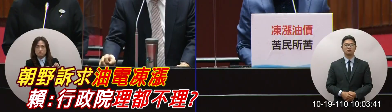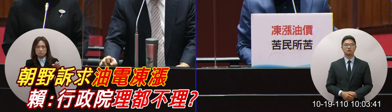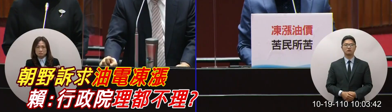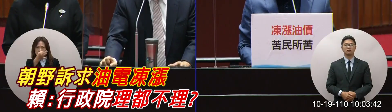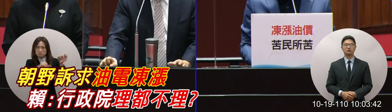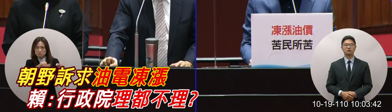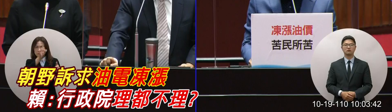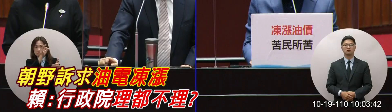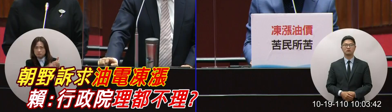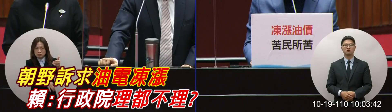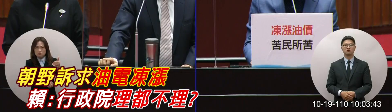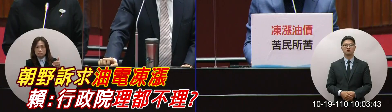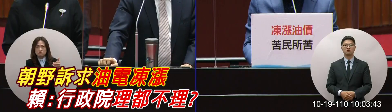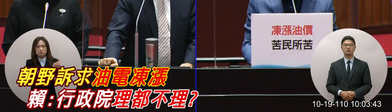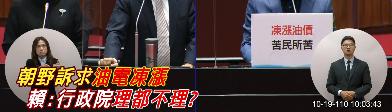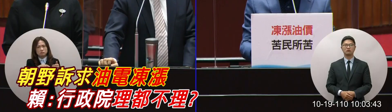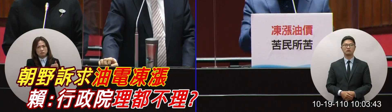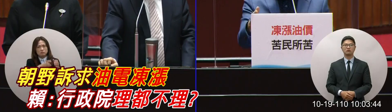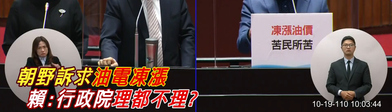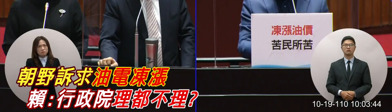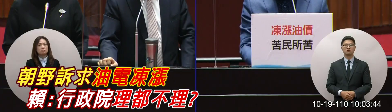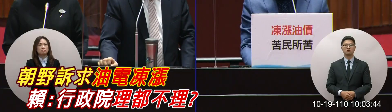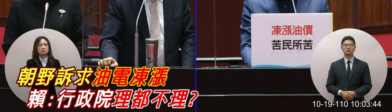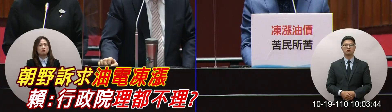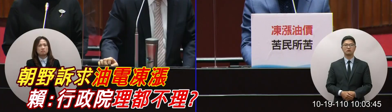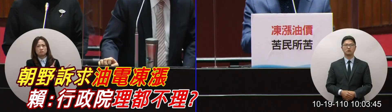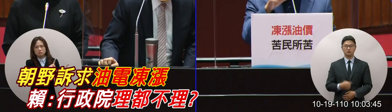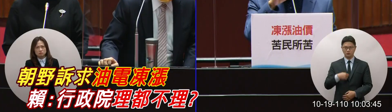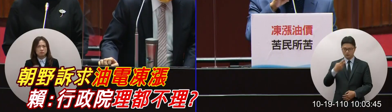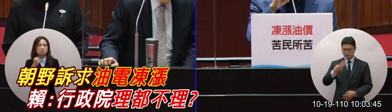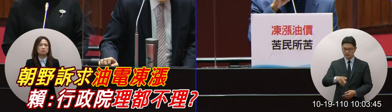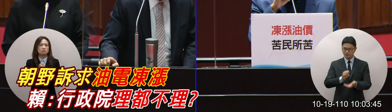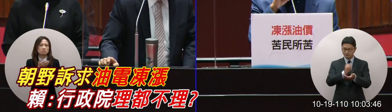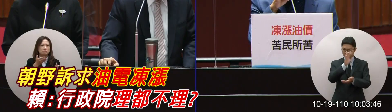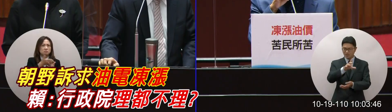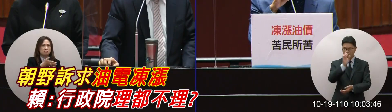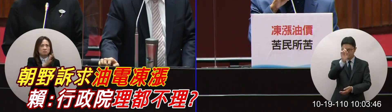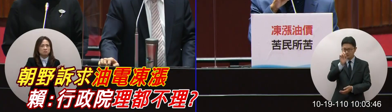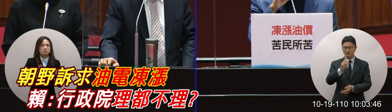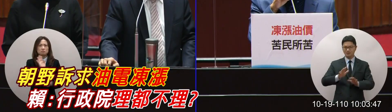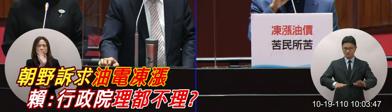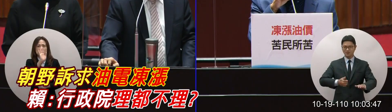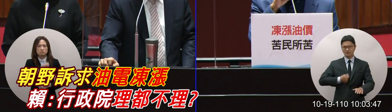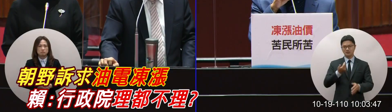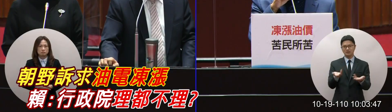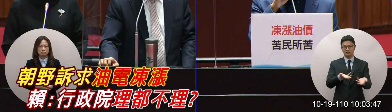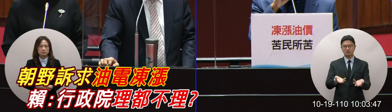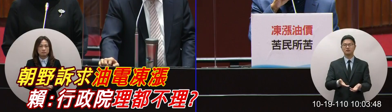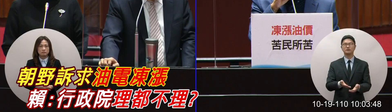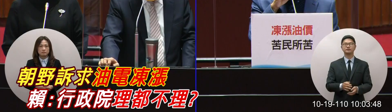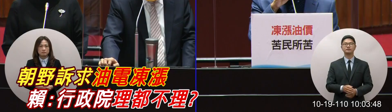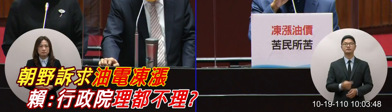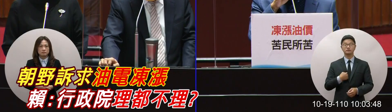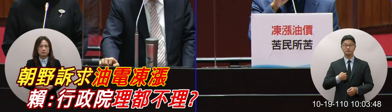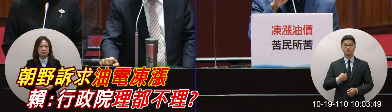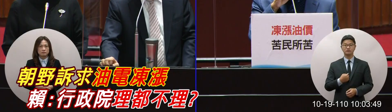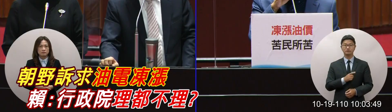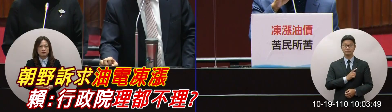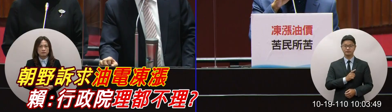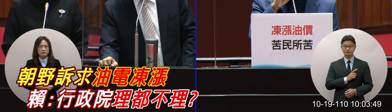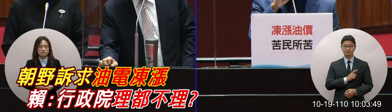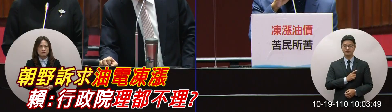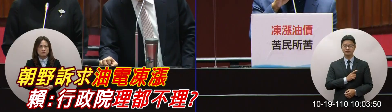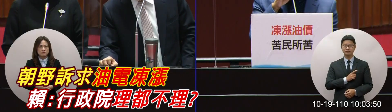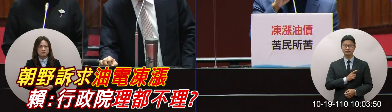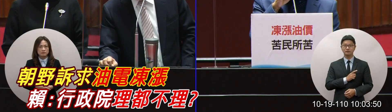干预。 啊，你不讲这一路啦，我再讲一个实际情况，我的。选